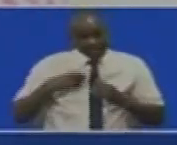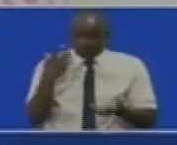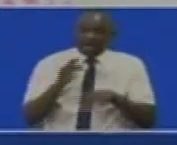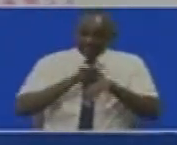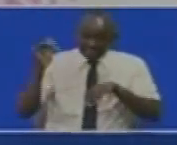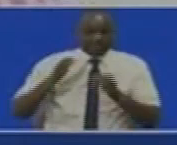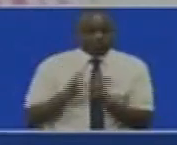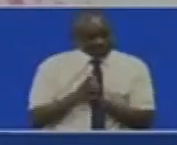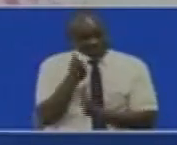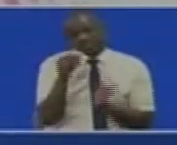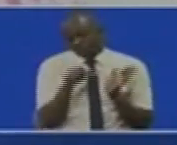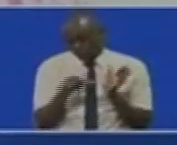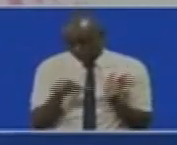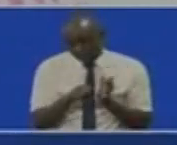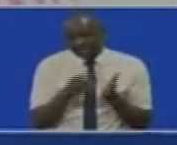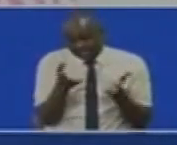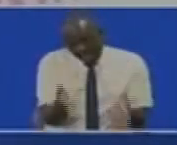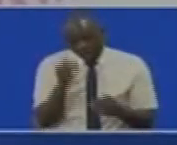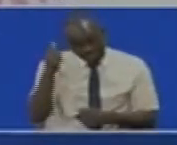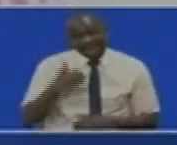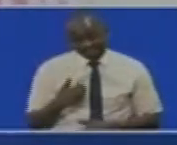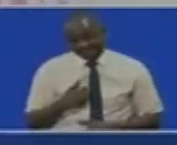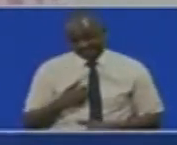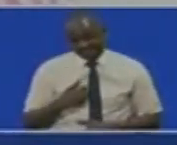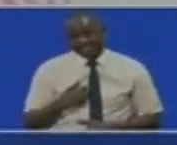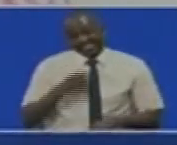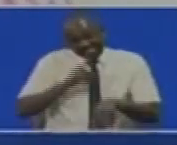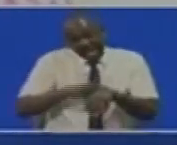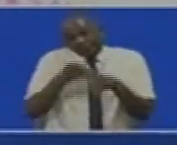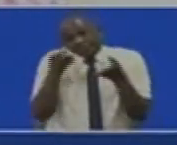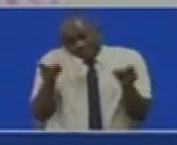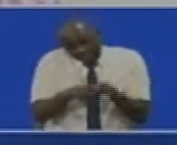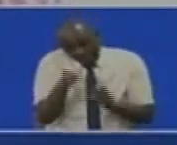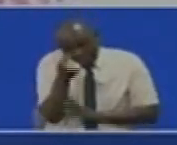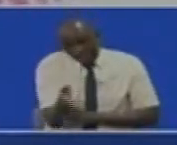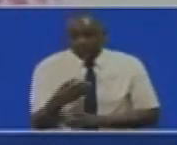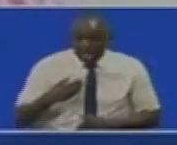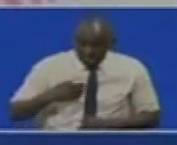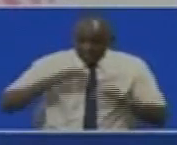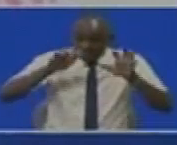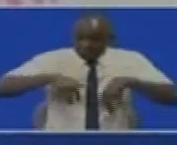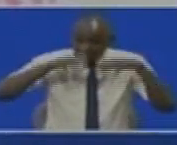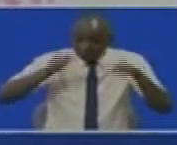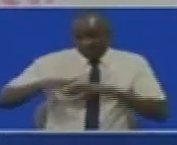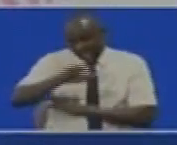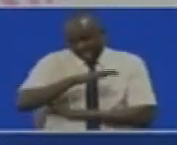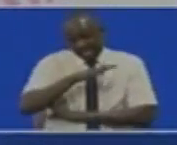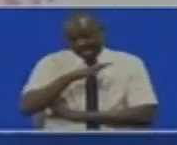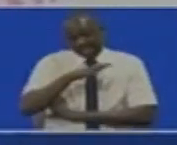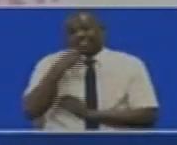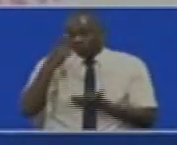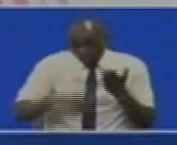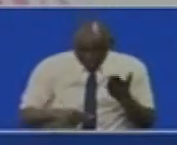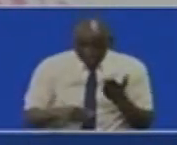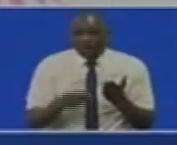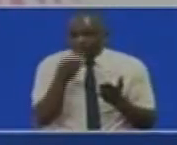na jangwa hili ambao kwa sasa linakumba taifa la Kenya. Wakati huo huo, kitengo cha ukulima hapa nchini wanasema kuwa